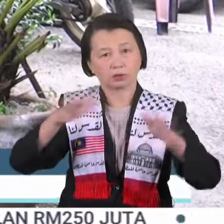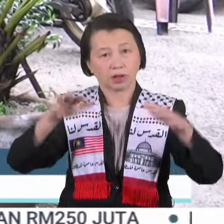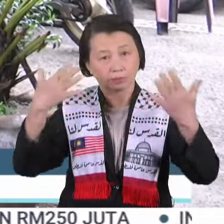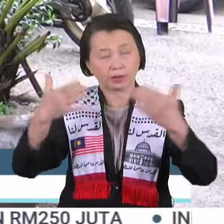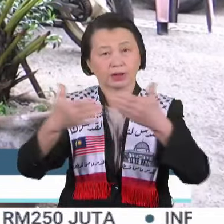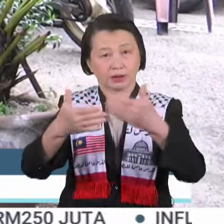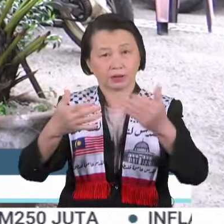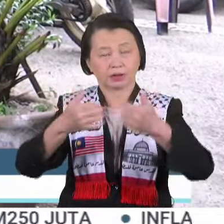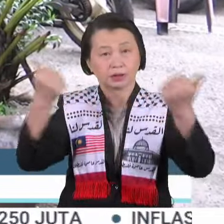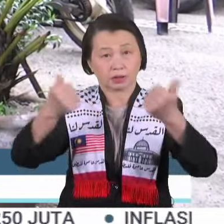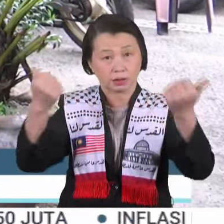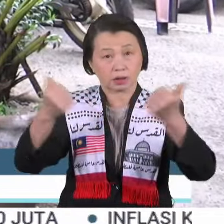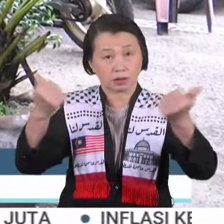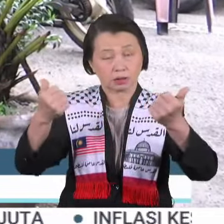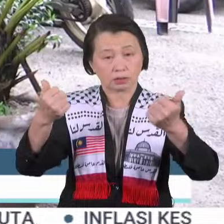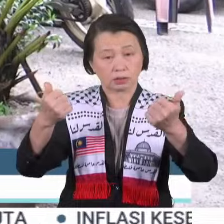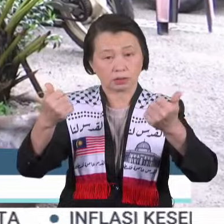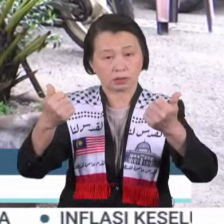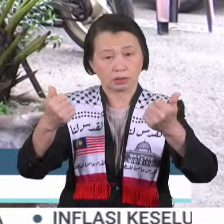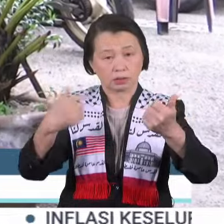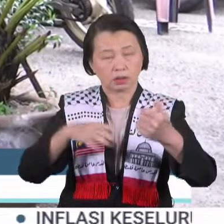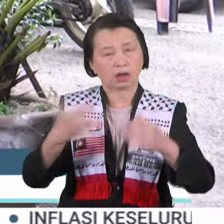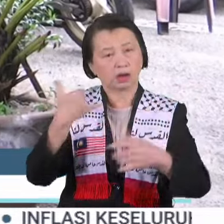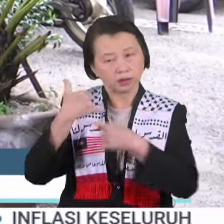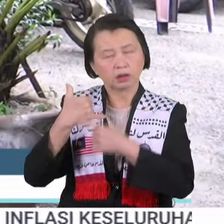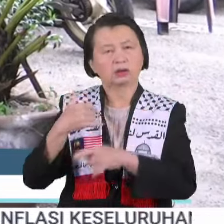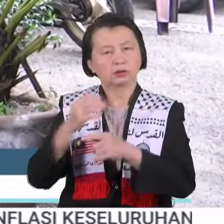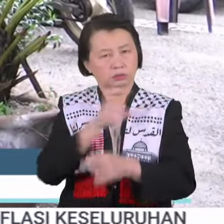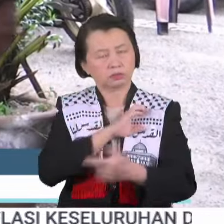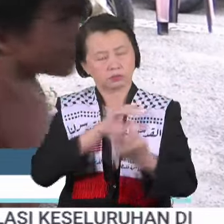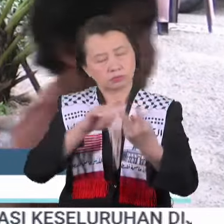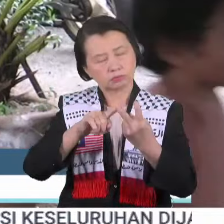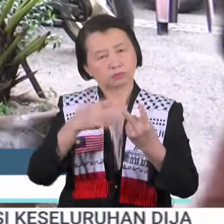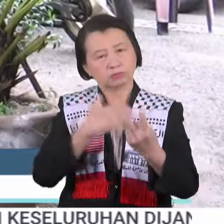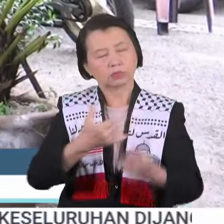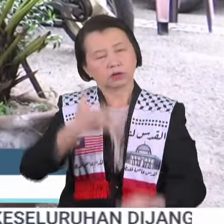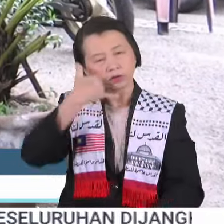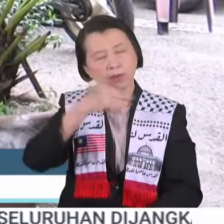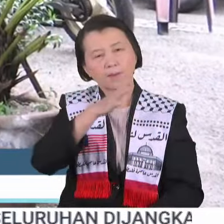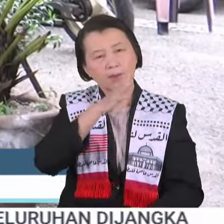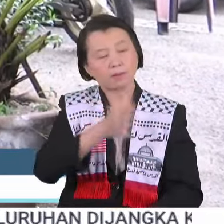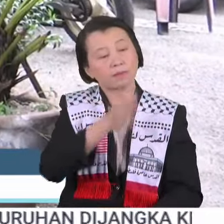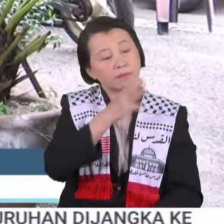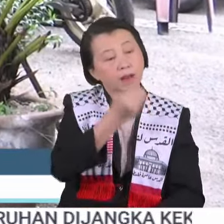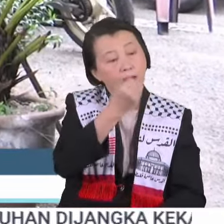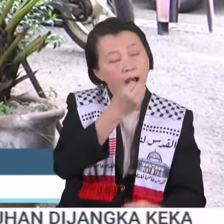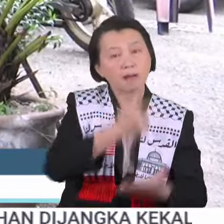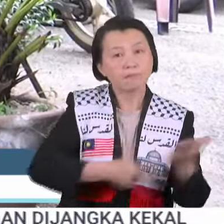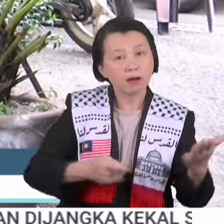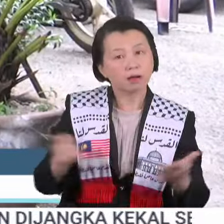dekat habis raya. Dekat habis raya, telefon. Dia telefon mak dia. Dia kata, "Mak nak makan apa?"